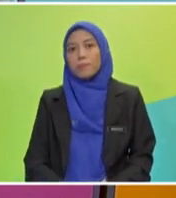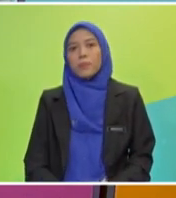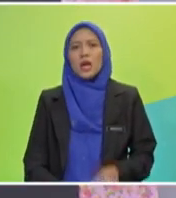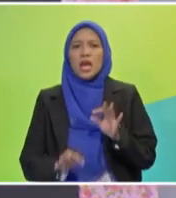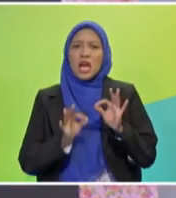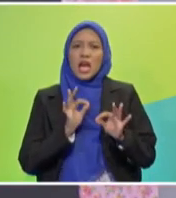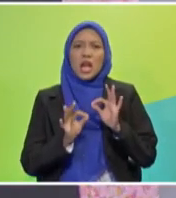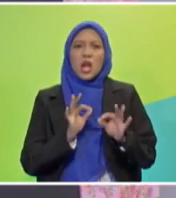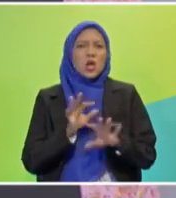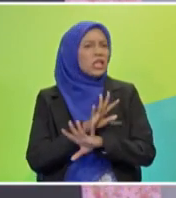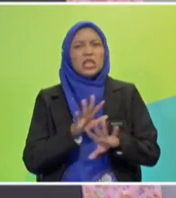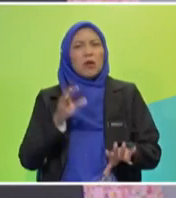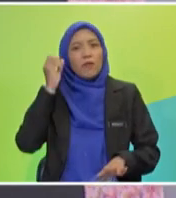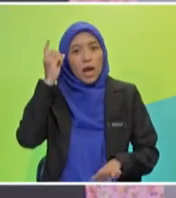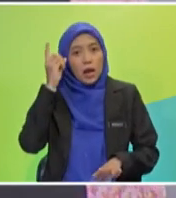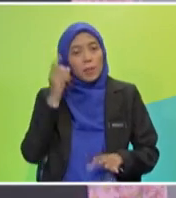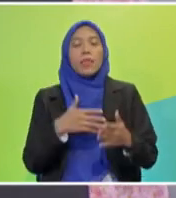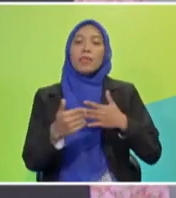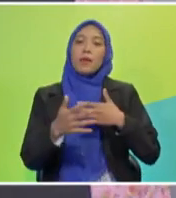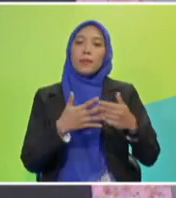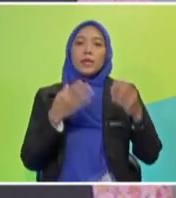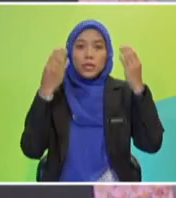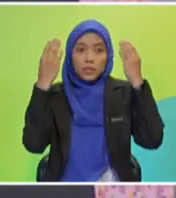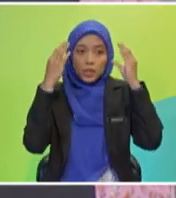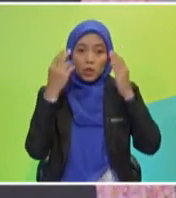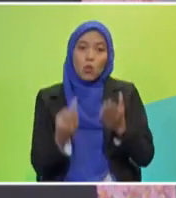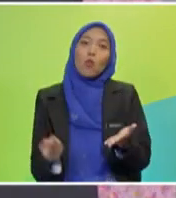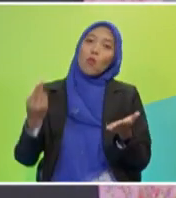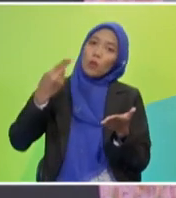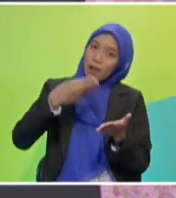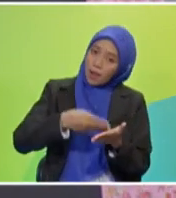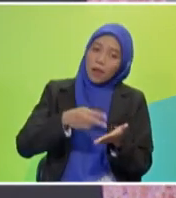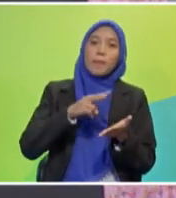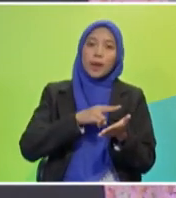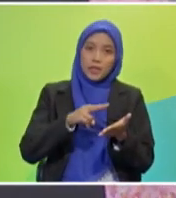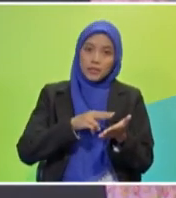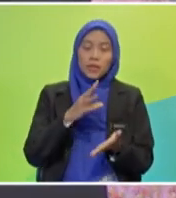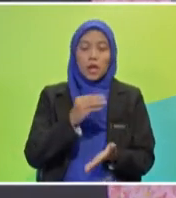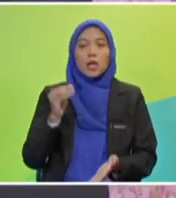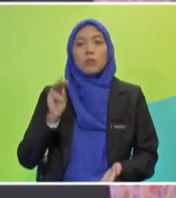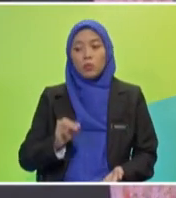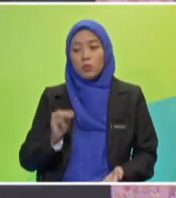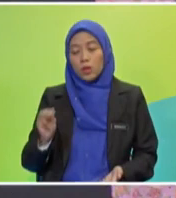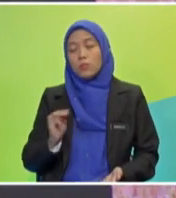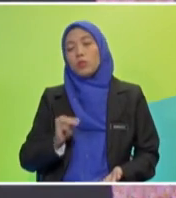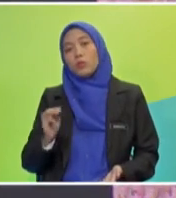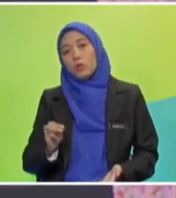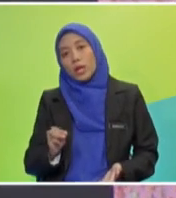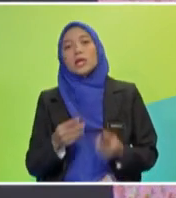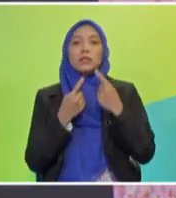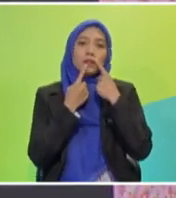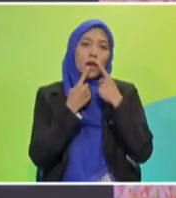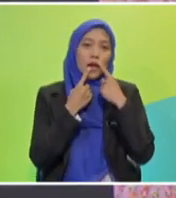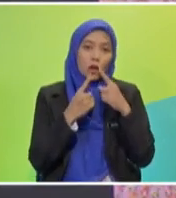kurang jelas, cikgu boleh ulang semula dan barulah murid-murid boleh memberikan respons